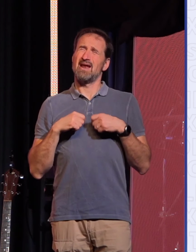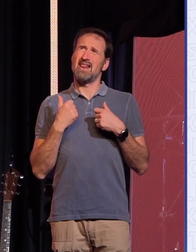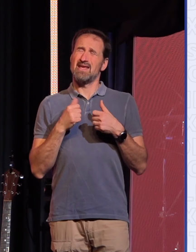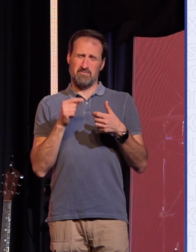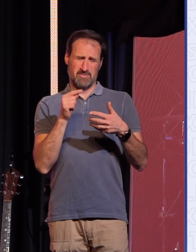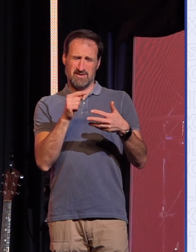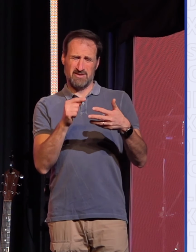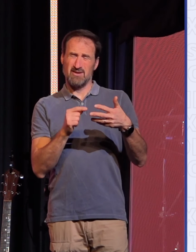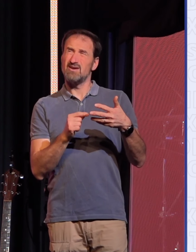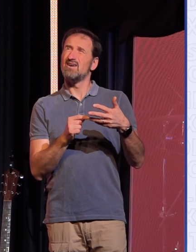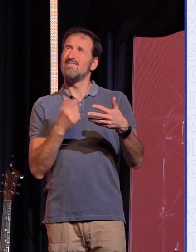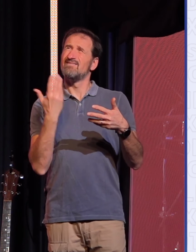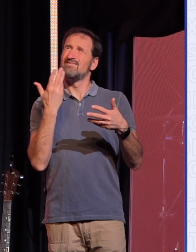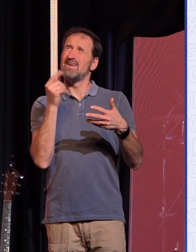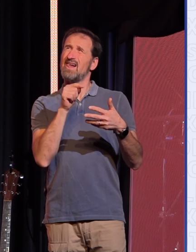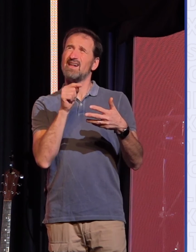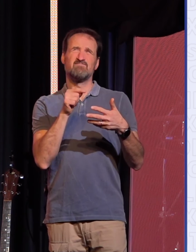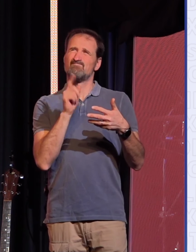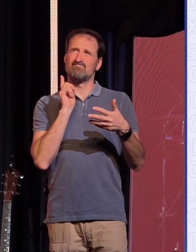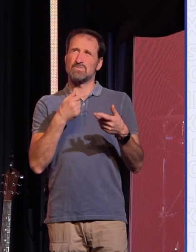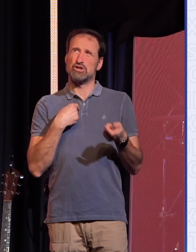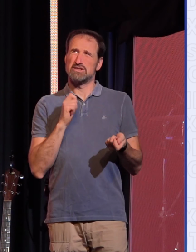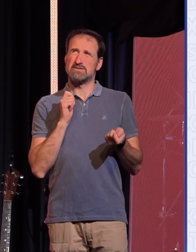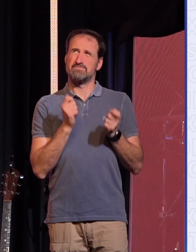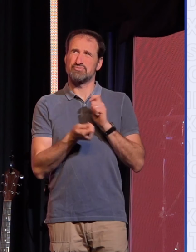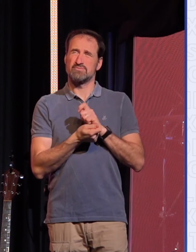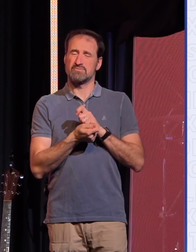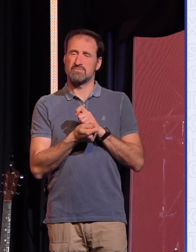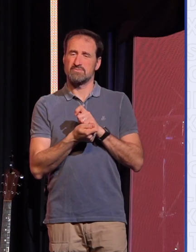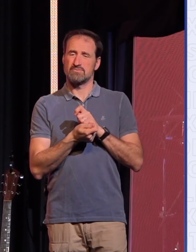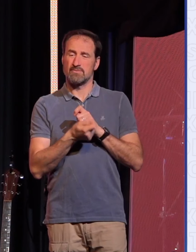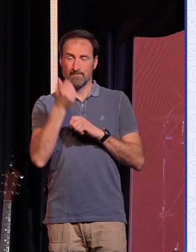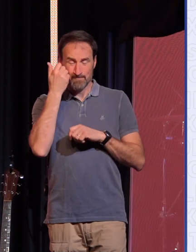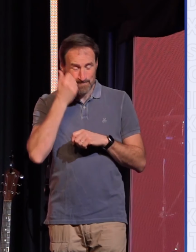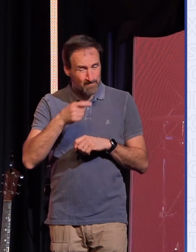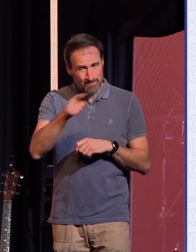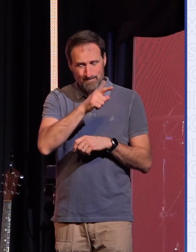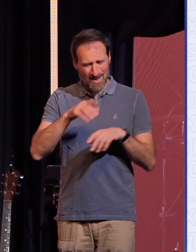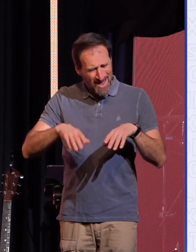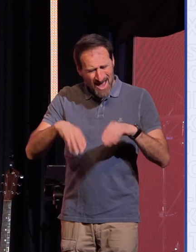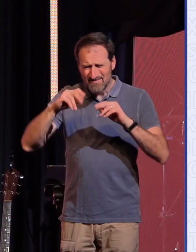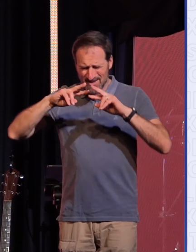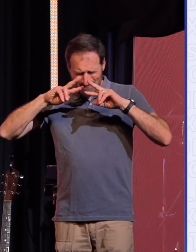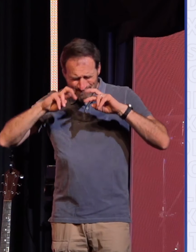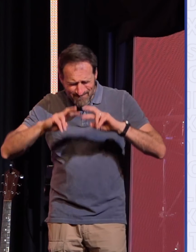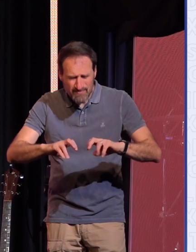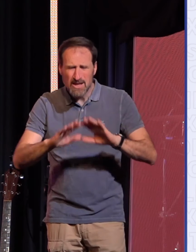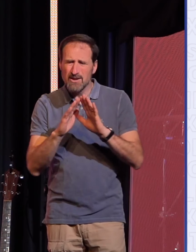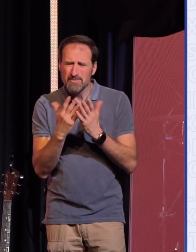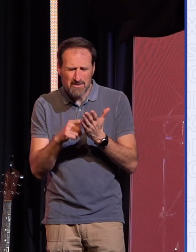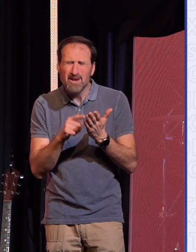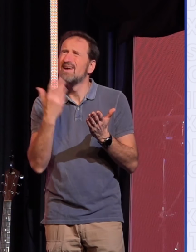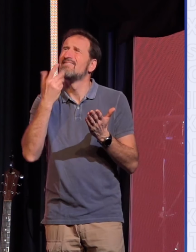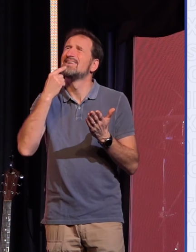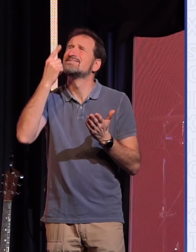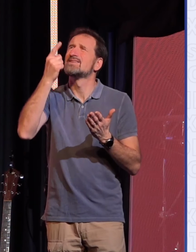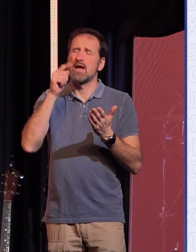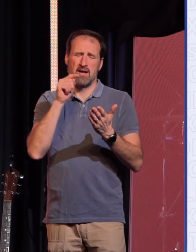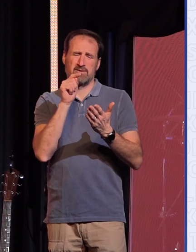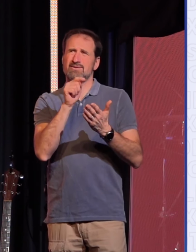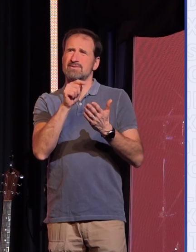und fang an, in der Bibel zu forschen, was Gottes Wahrheit über diesen Bereichen ist. Und fang sie an, in dein Leben wirklich